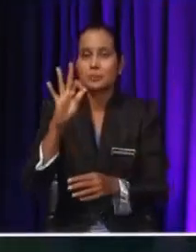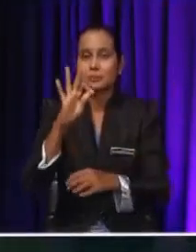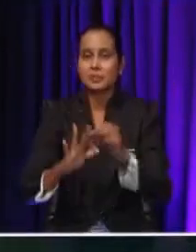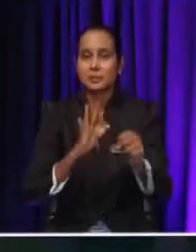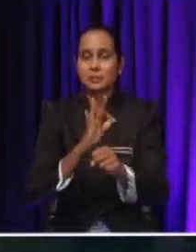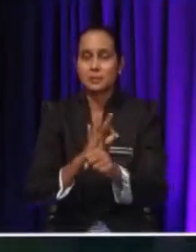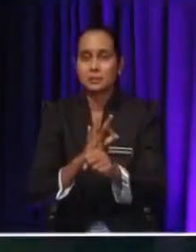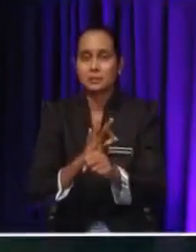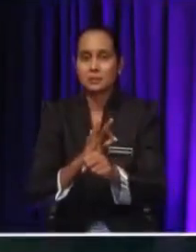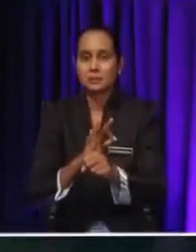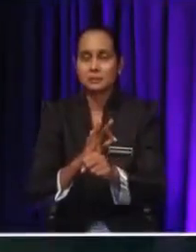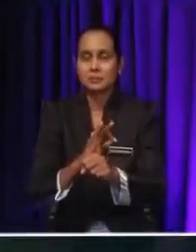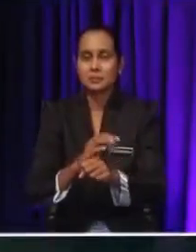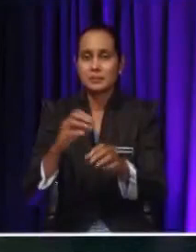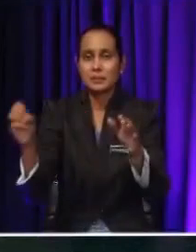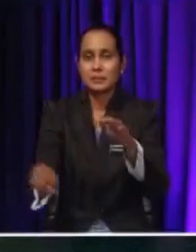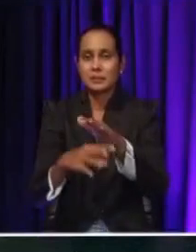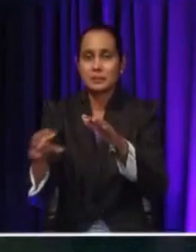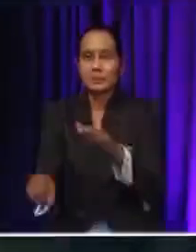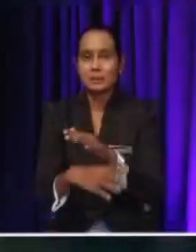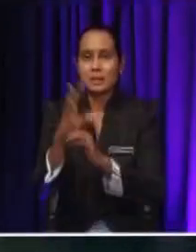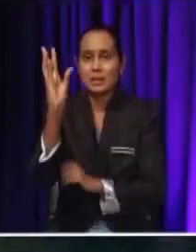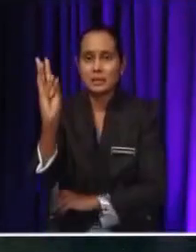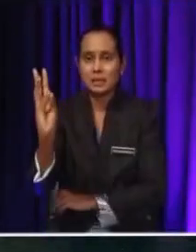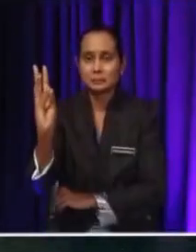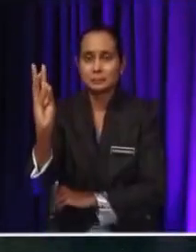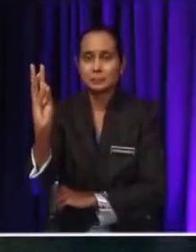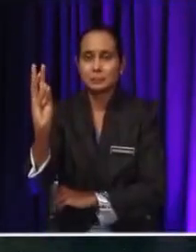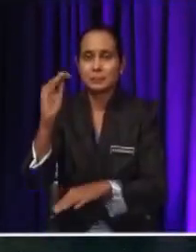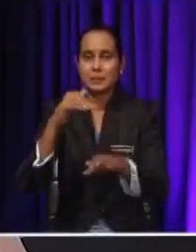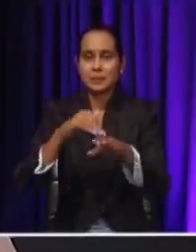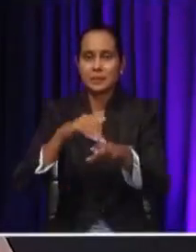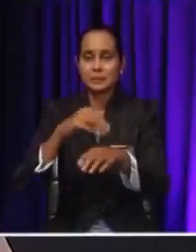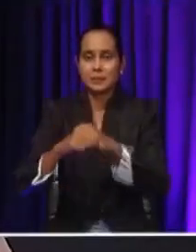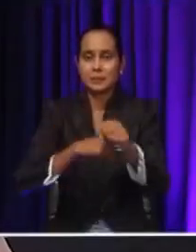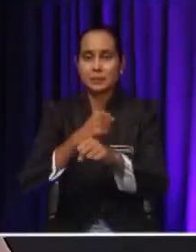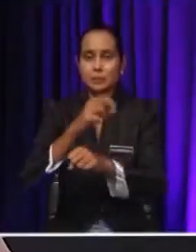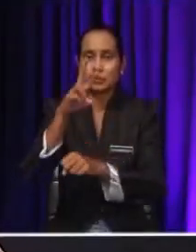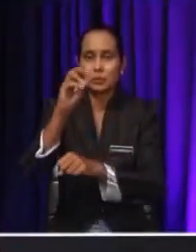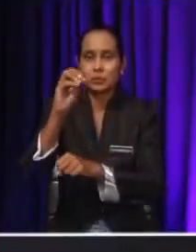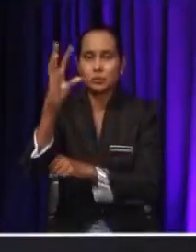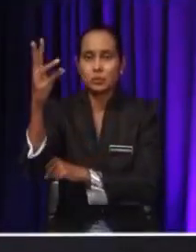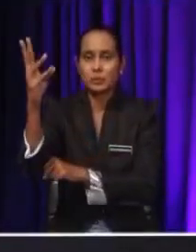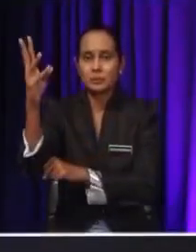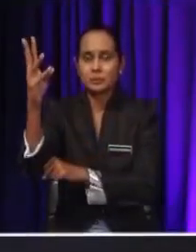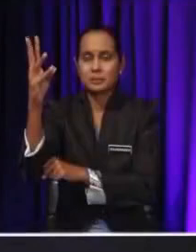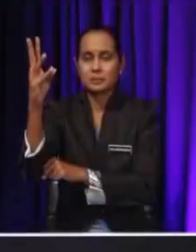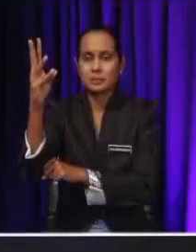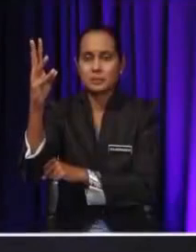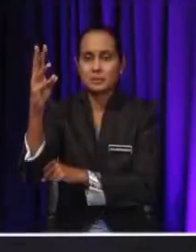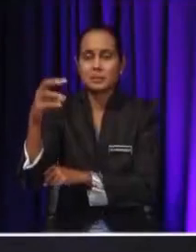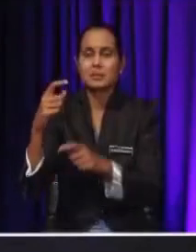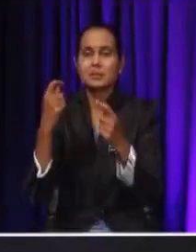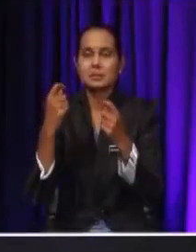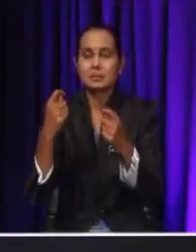dah cetakan keenam yang aku mulai pegang itu cetakan keenam pada tahun 2016 ini telah